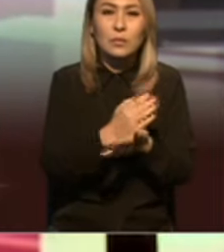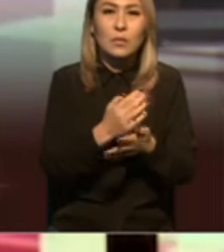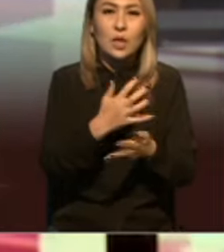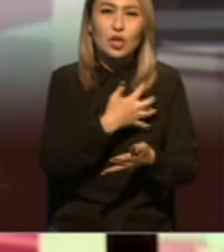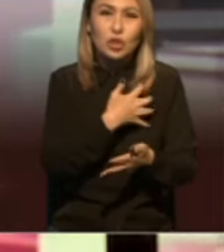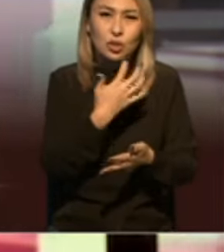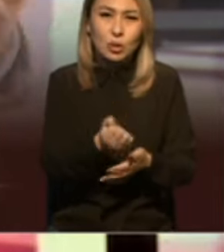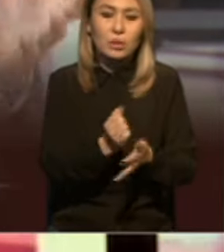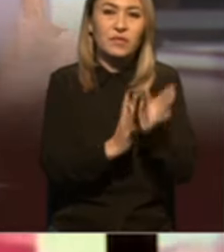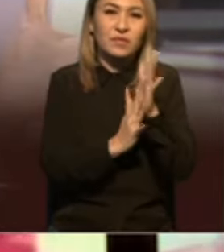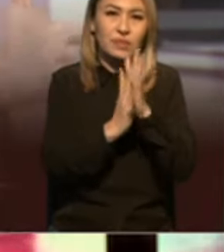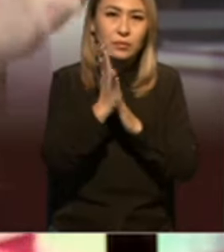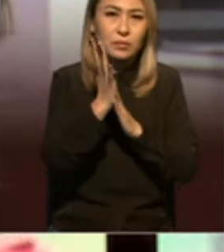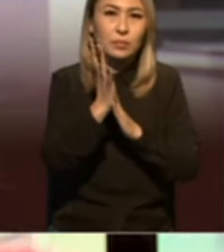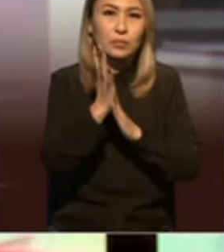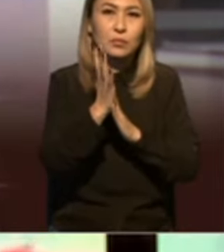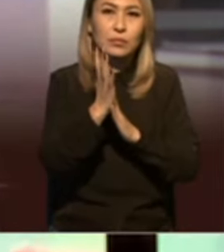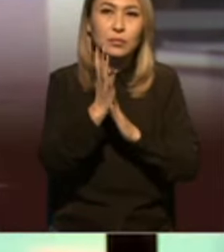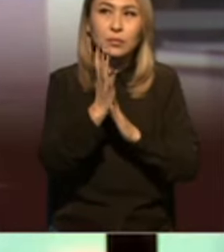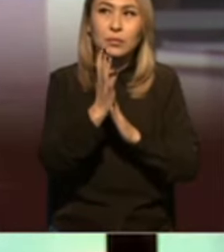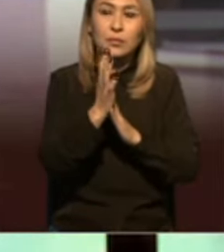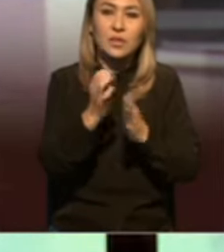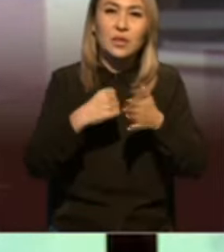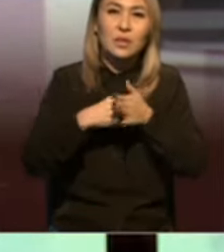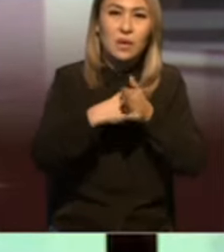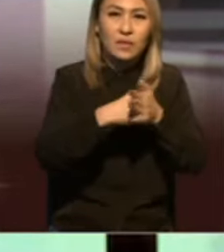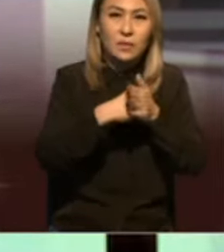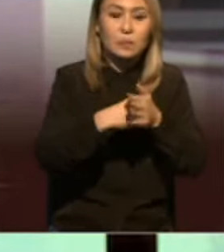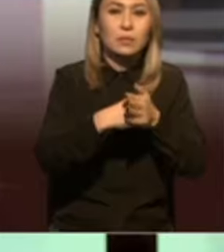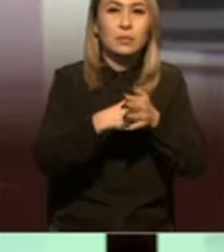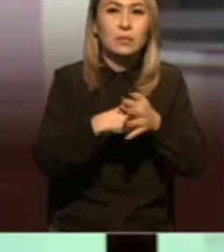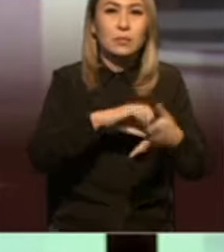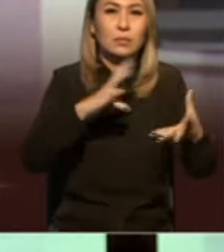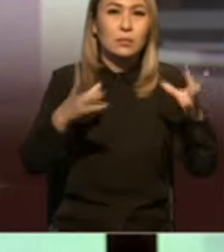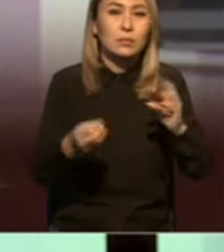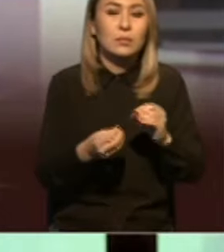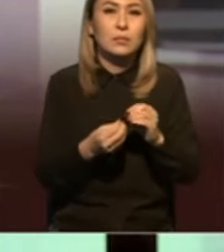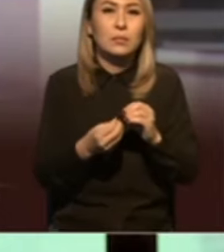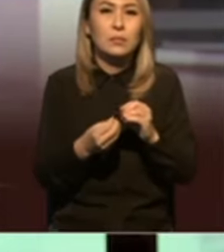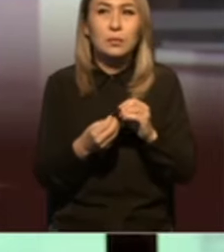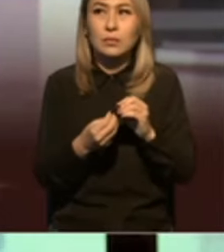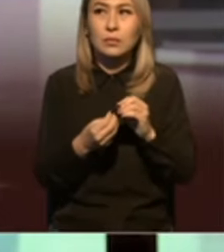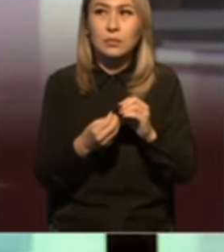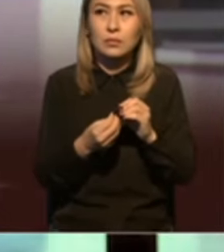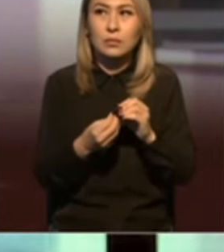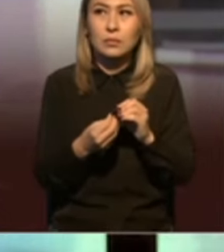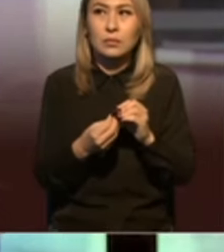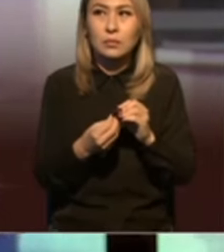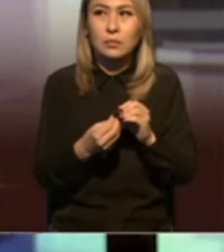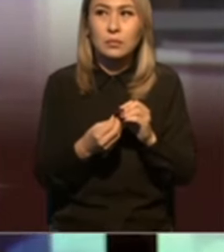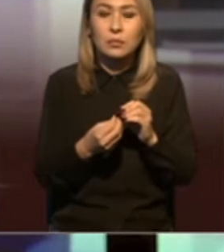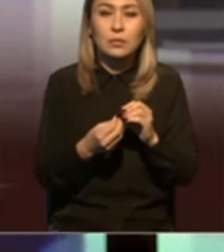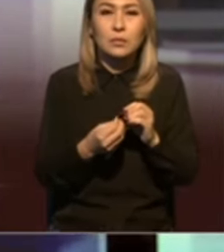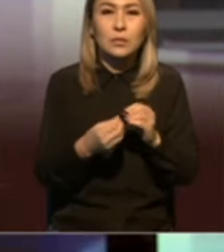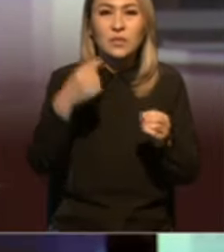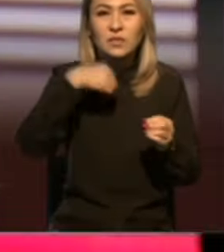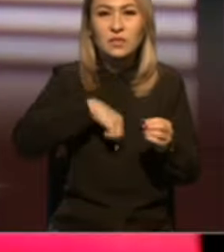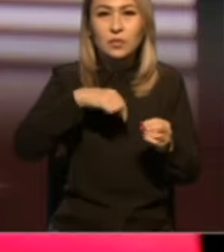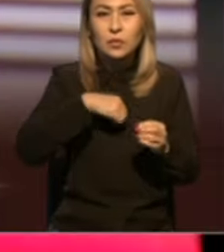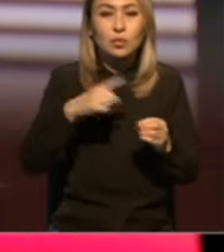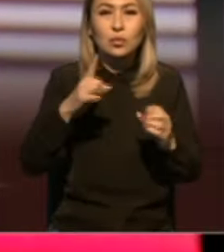жандануы, осылардың барлығы сырт қысыммен бірге келе жатыр. Ал енді іштен не шығады? Іштен не бере аламыз әлемге? Біздің ішімізде